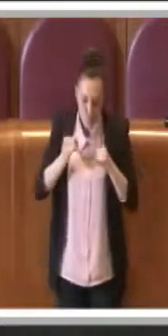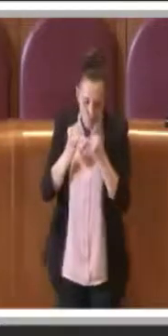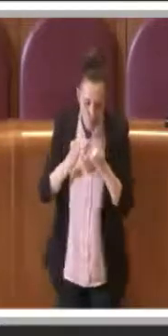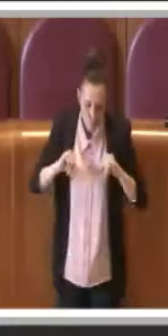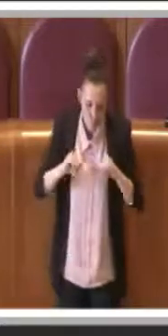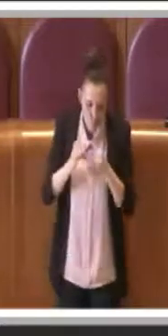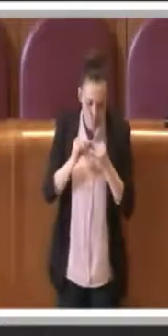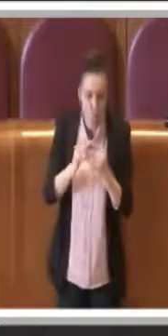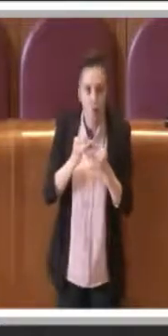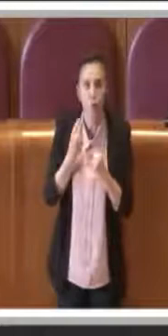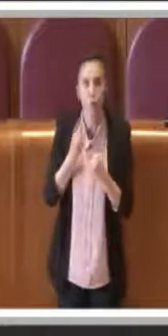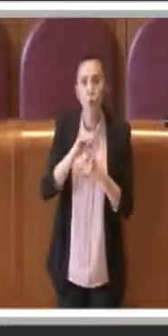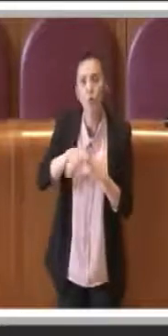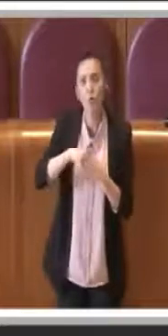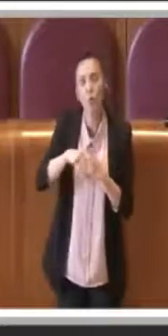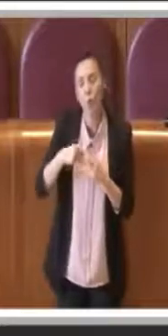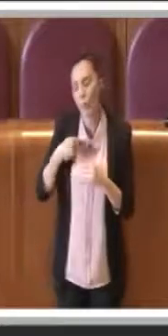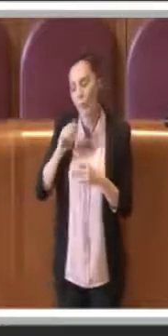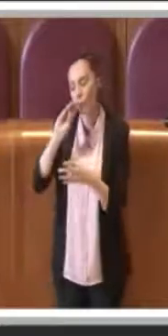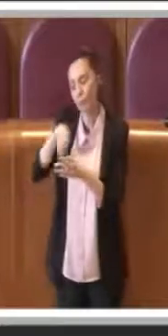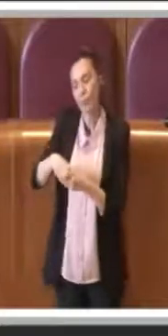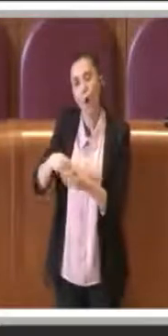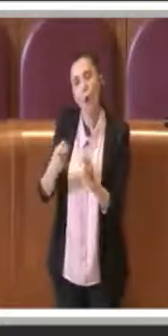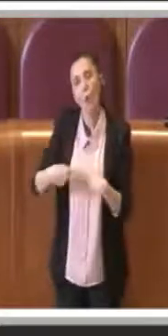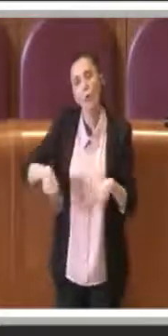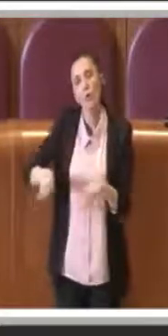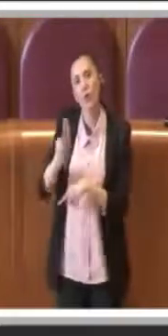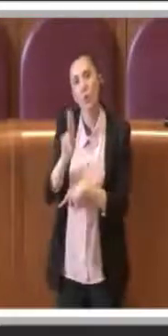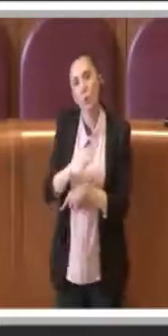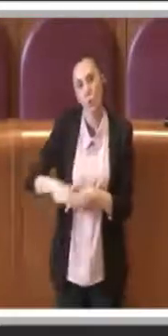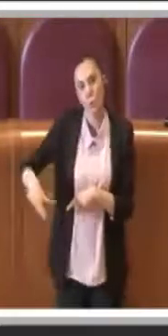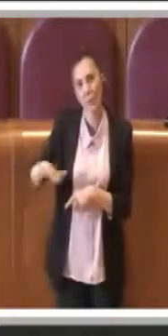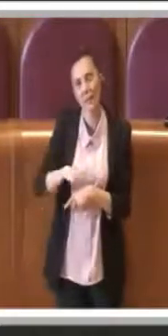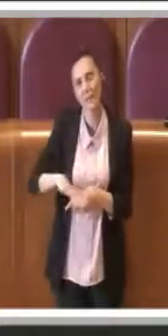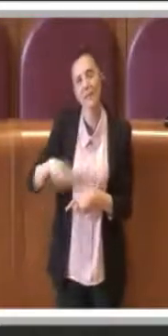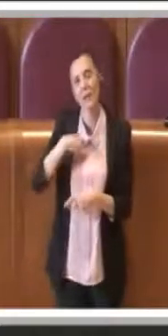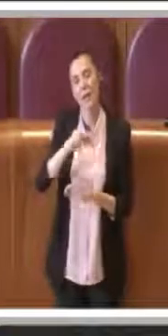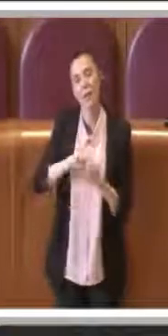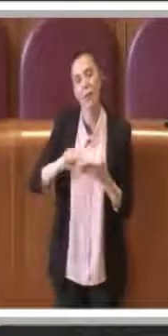commissione urbanistica. Quindi ripeto il mio voto favorevole. Grazie.